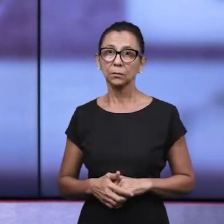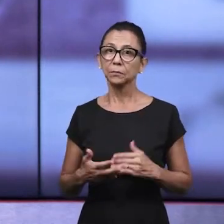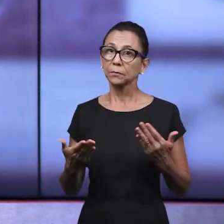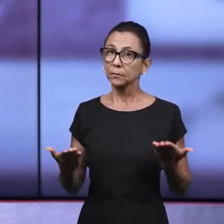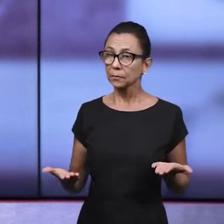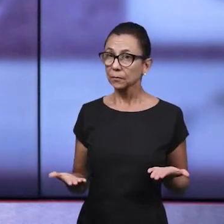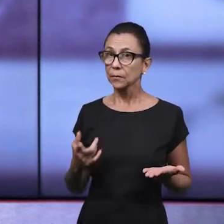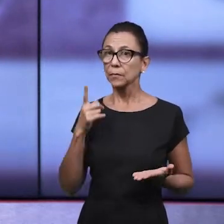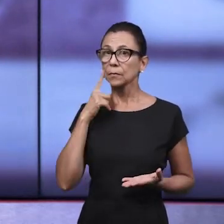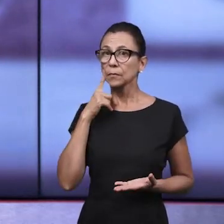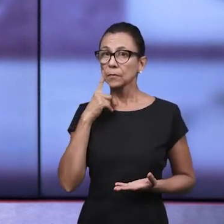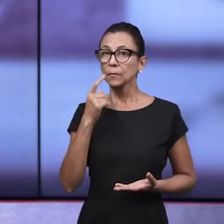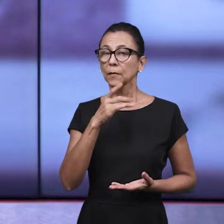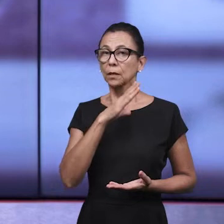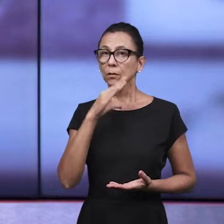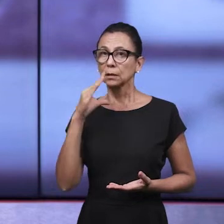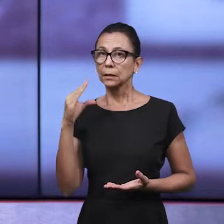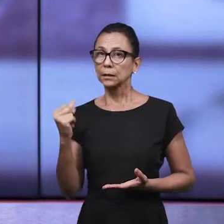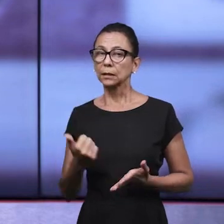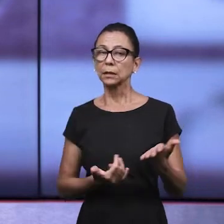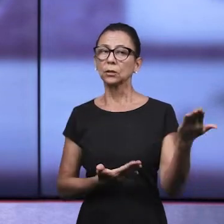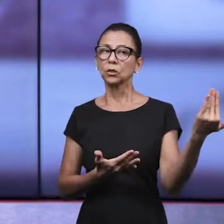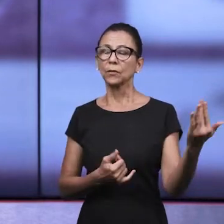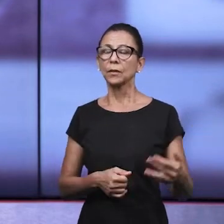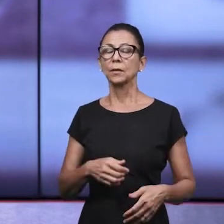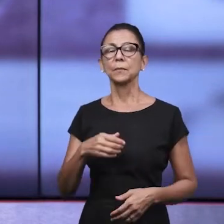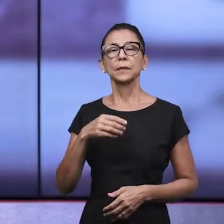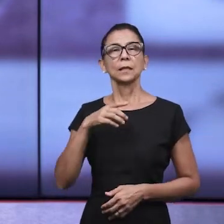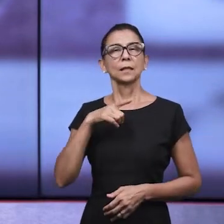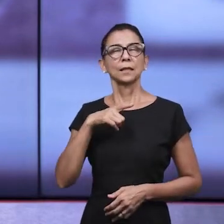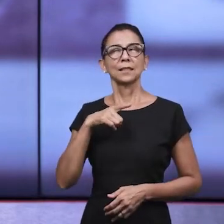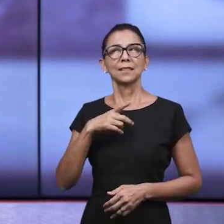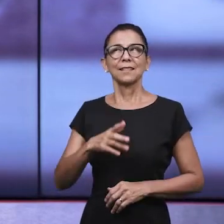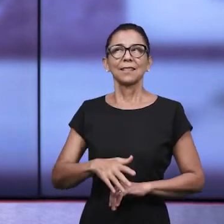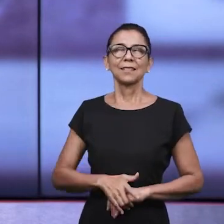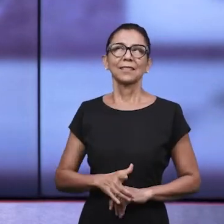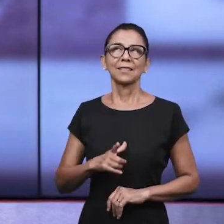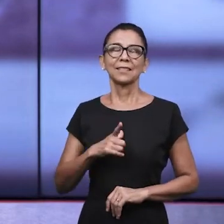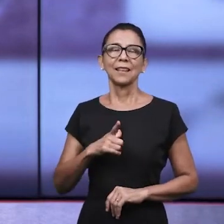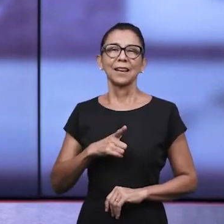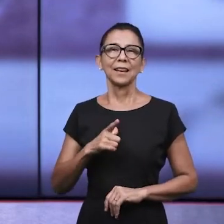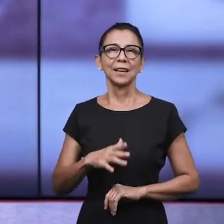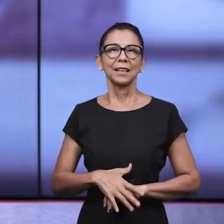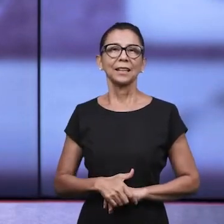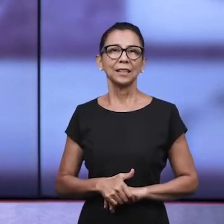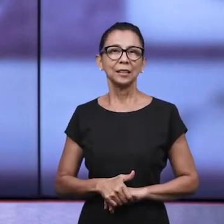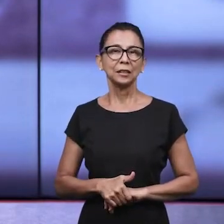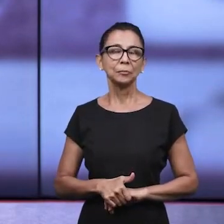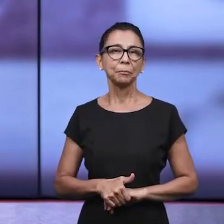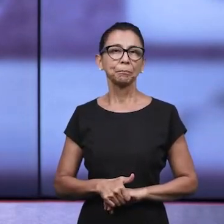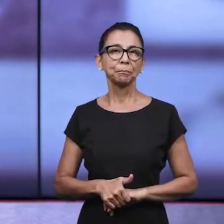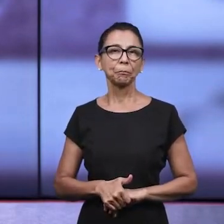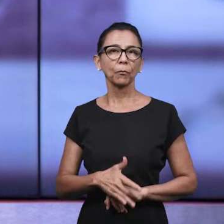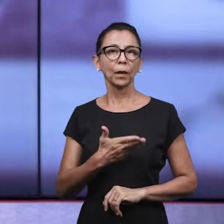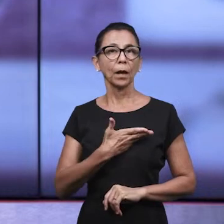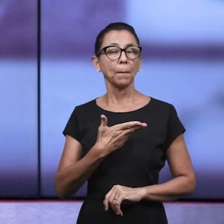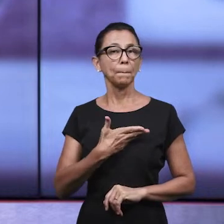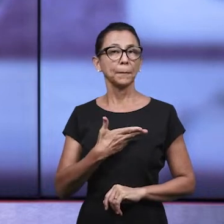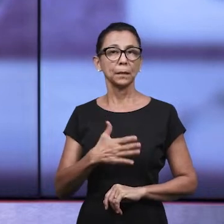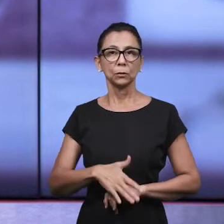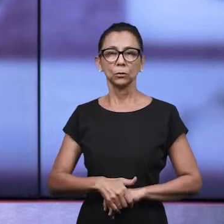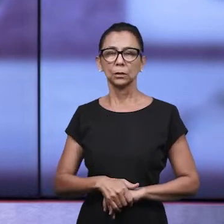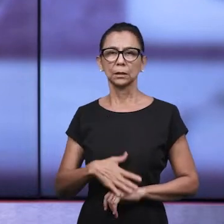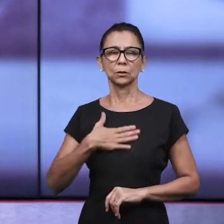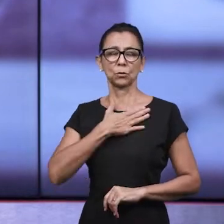même jeunes parler que ses meilleurs amis sont du monde, qui n'ont pas des amis à l'église. Comme